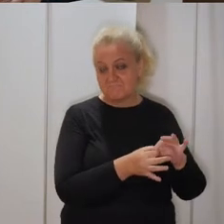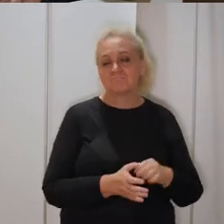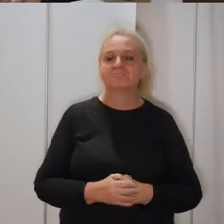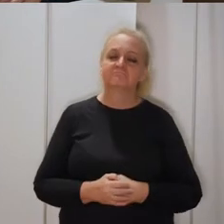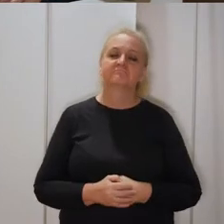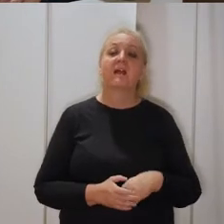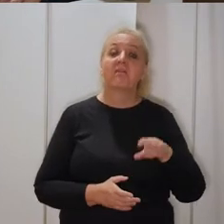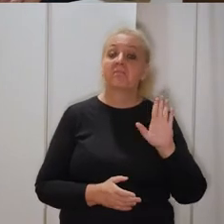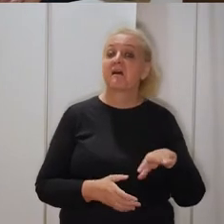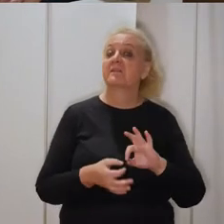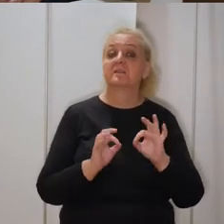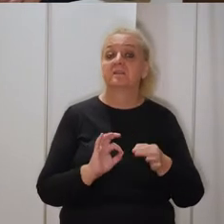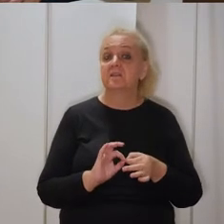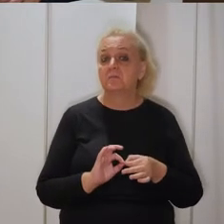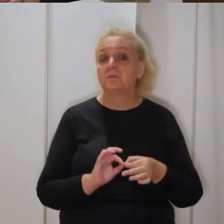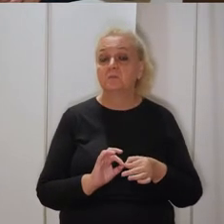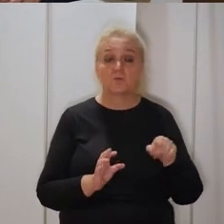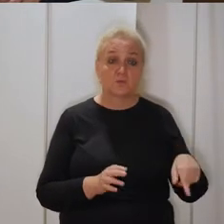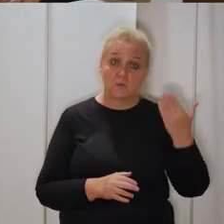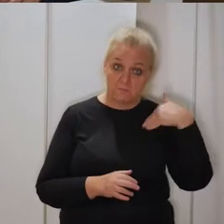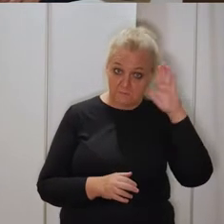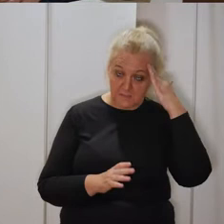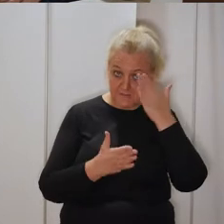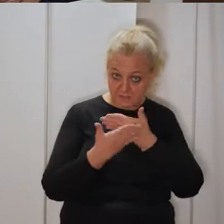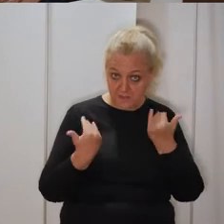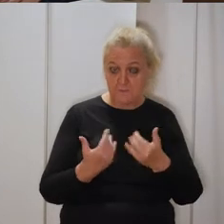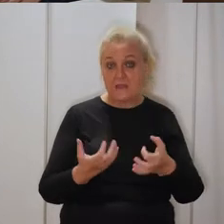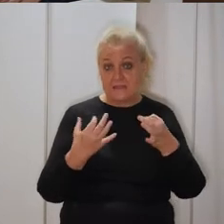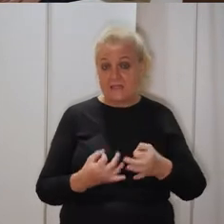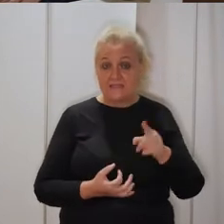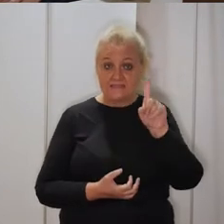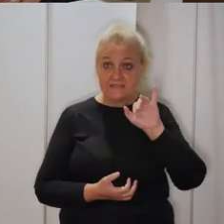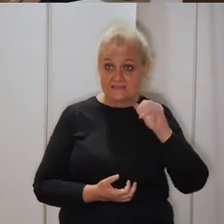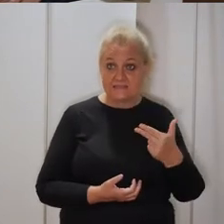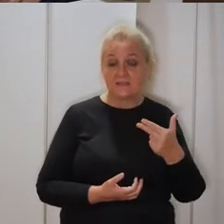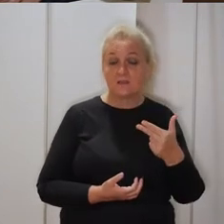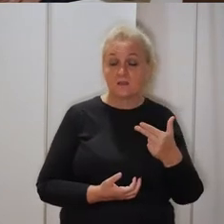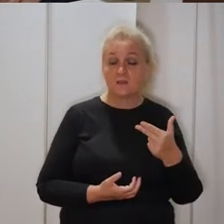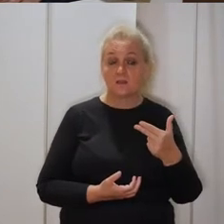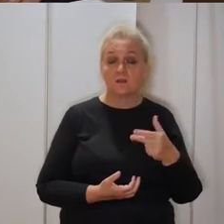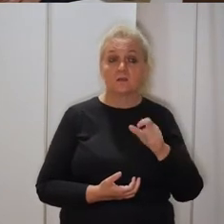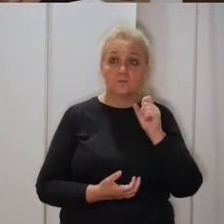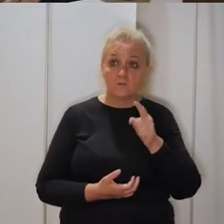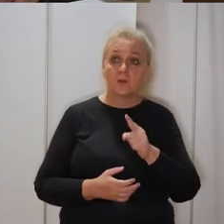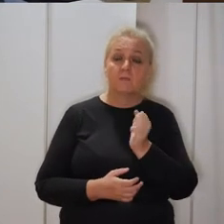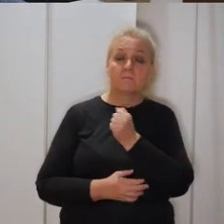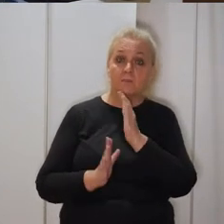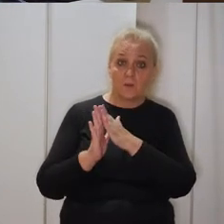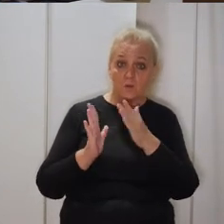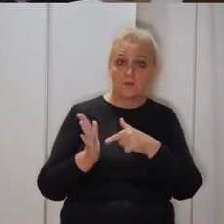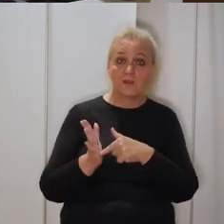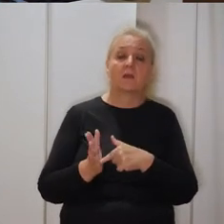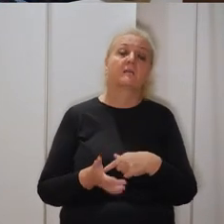I nawet jeżeli właściwie już o tym nie pamiętamy i teraz ziny w Poznaniu wydaje biblioteka, to